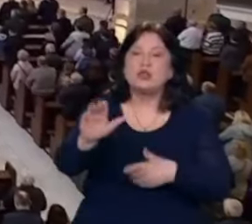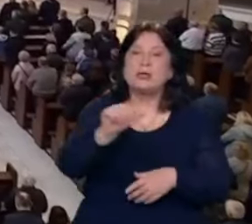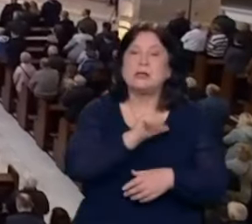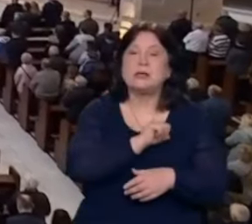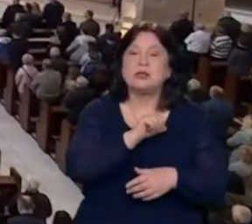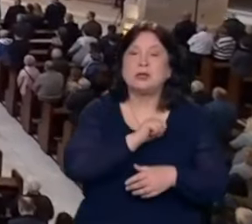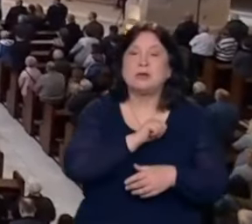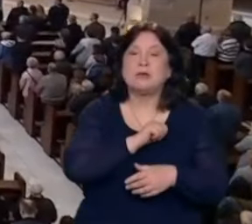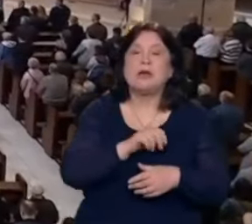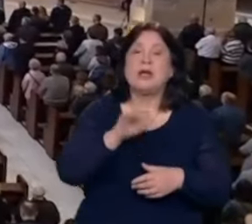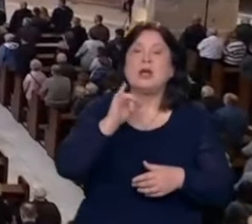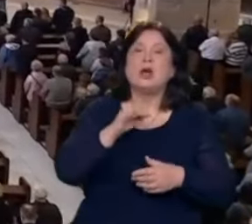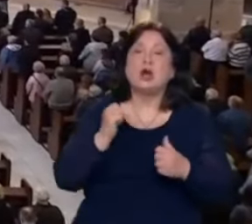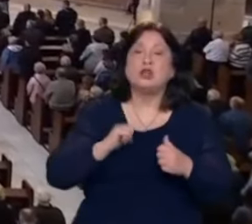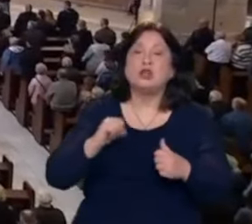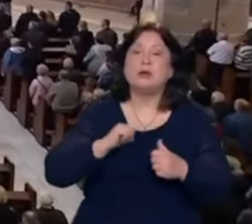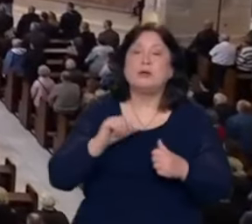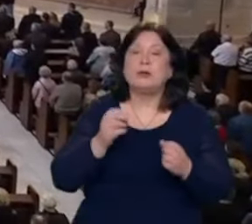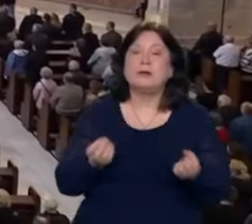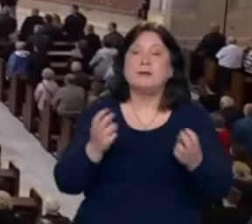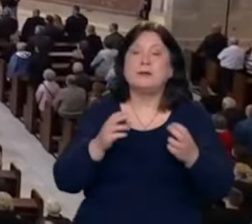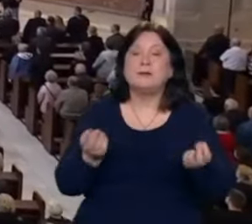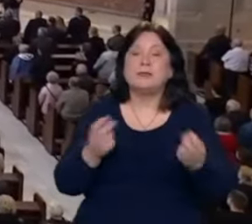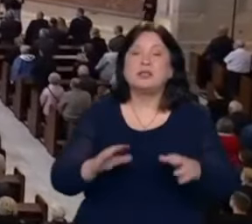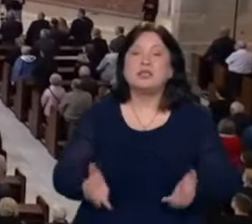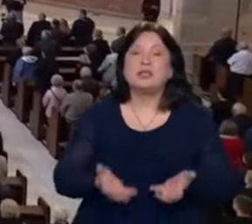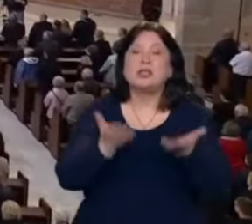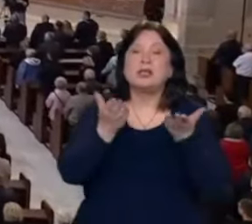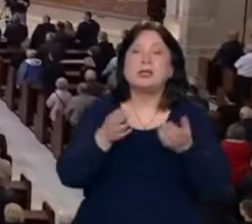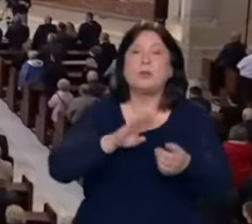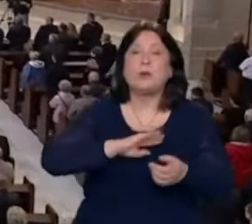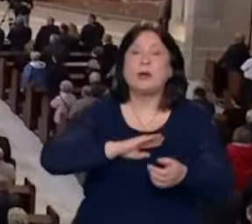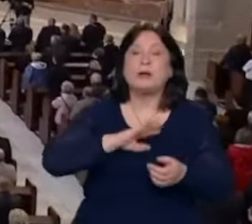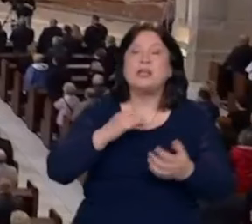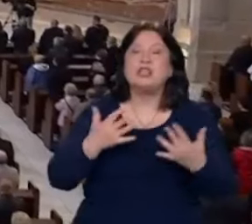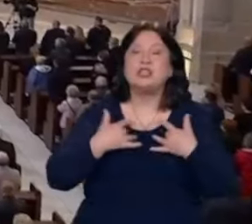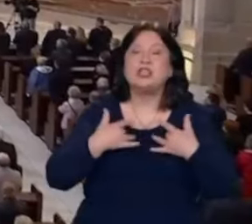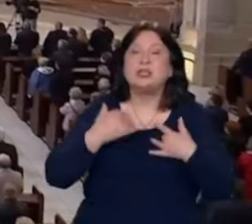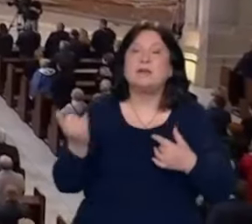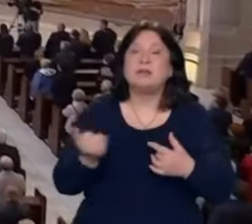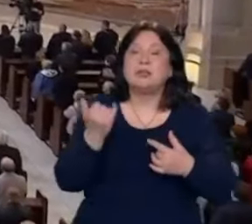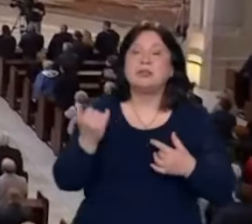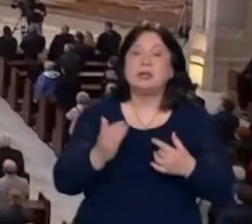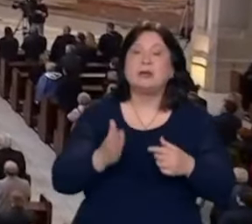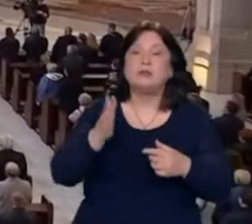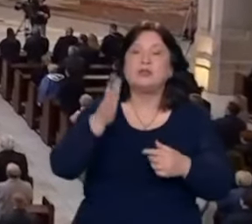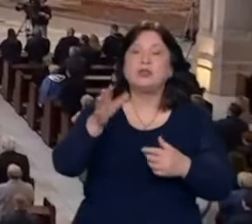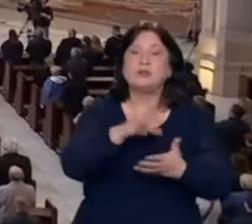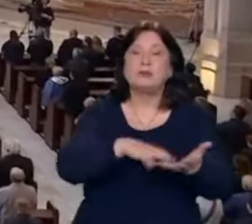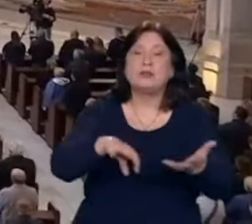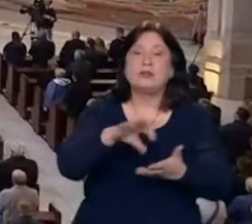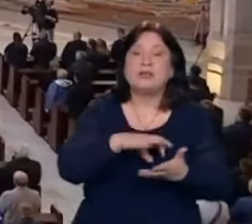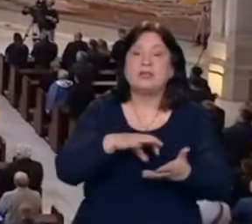i oczekuję wskrzeszenia umarłych i życia wiecznego w przyszłym świecie